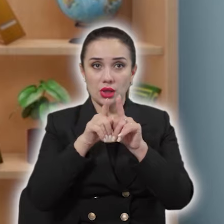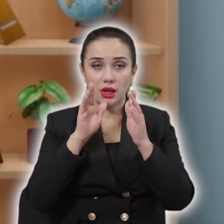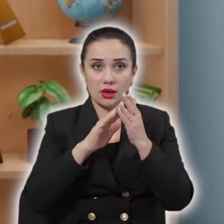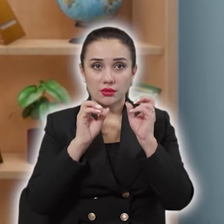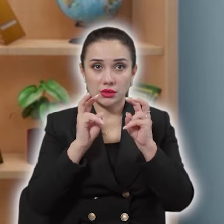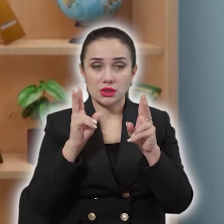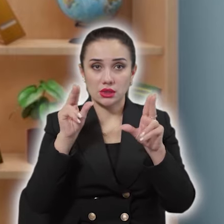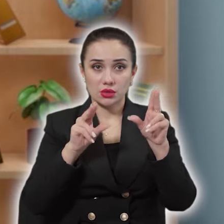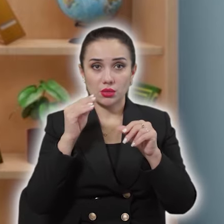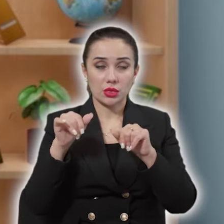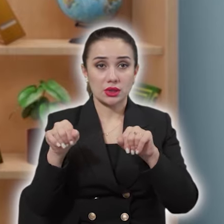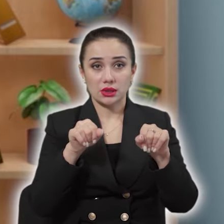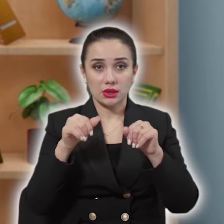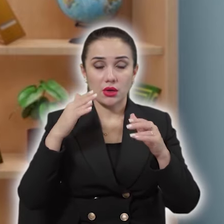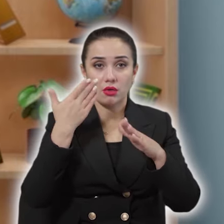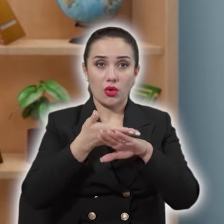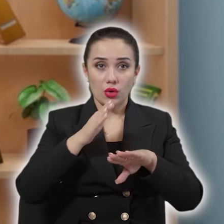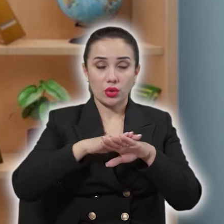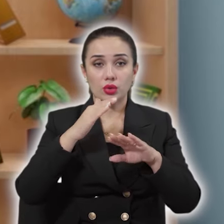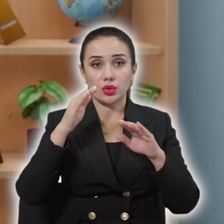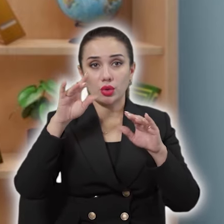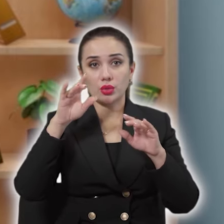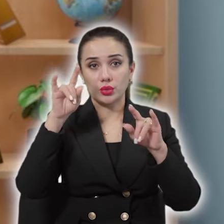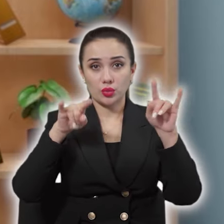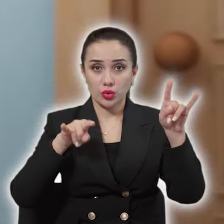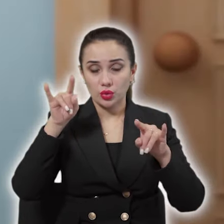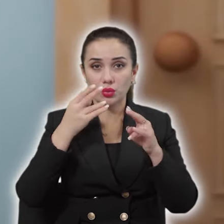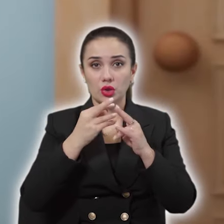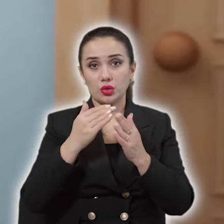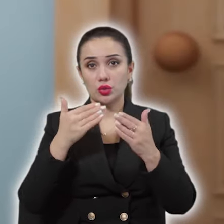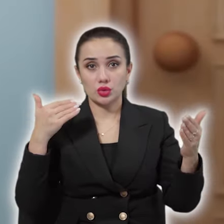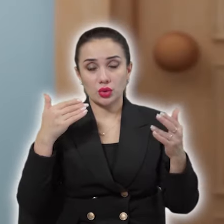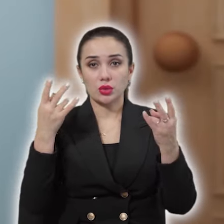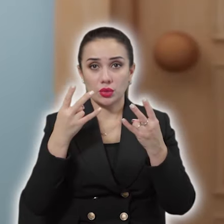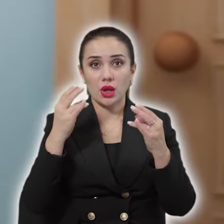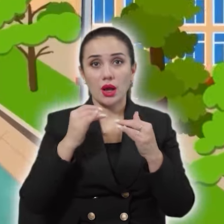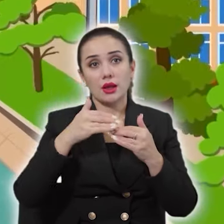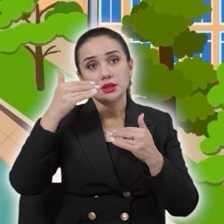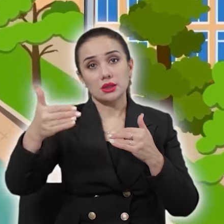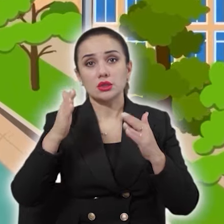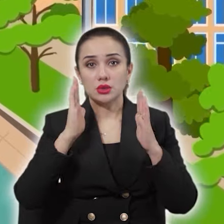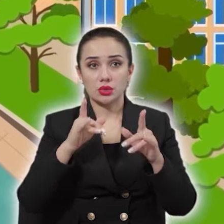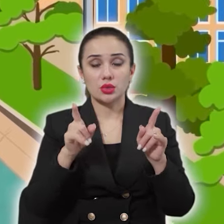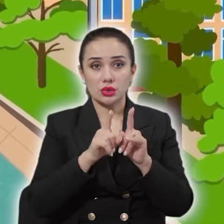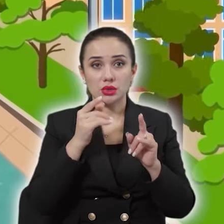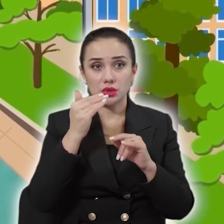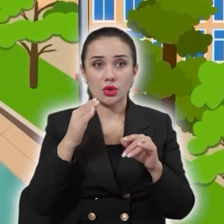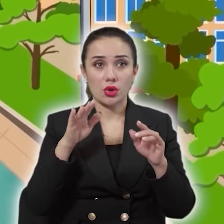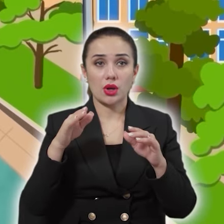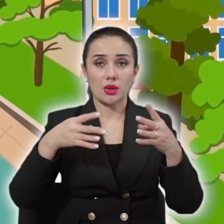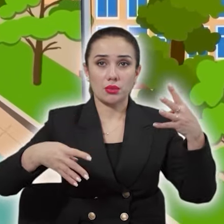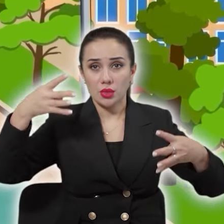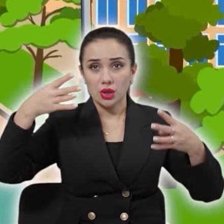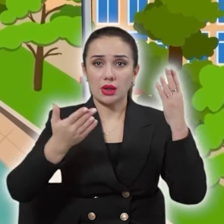hisoblanadi. Deraza va chayqoluvchi og'ir buyumlardan uzoqroq turish kerak. Agar tashqarida bo'lsam-chi? Agar tashqarida